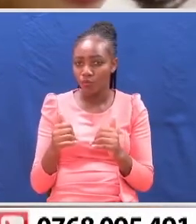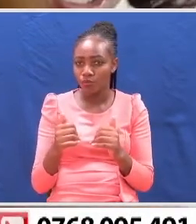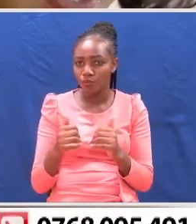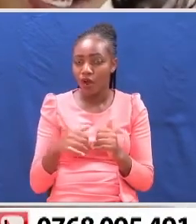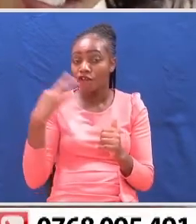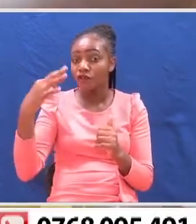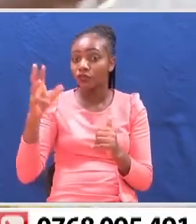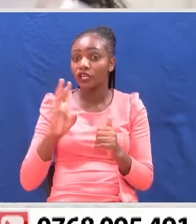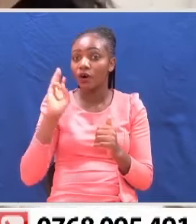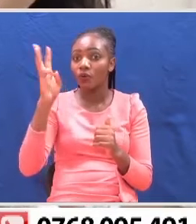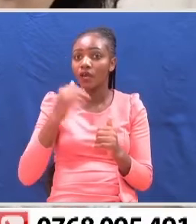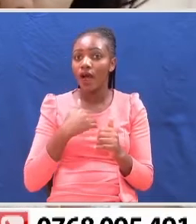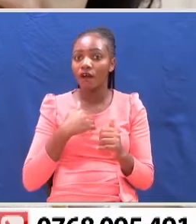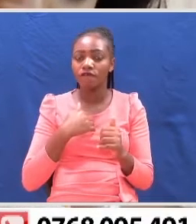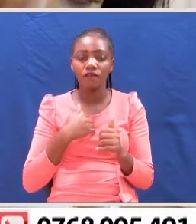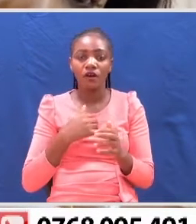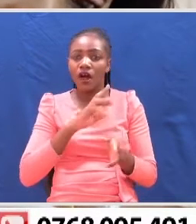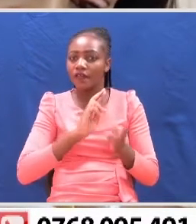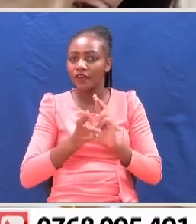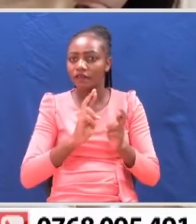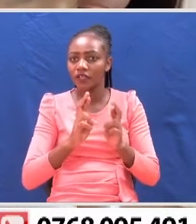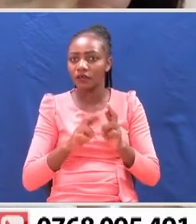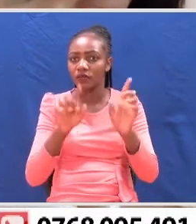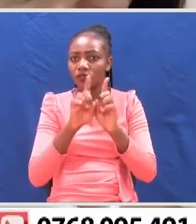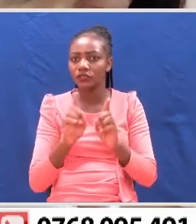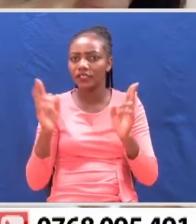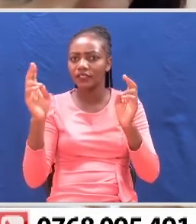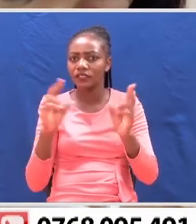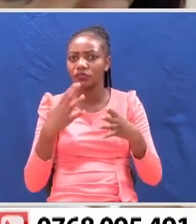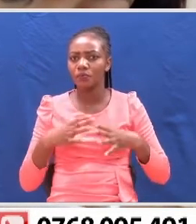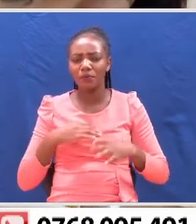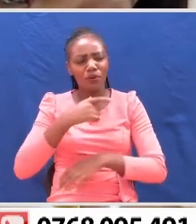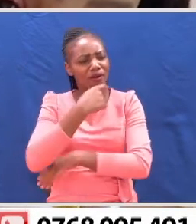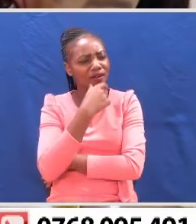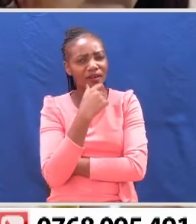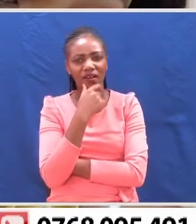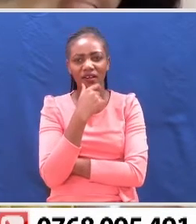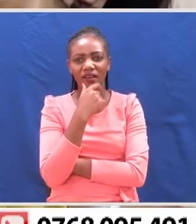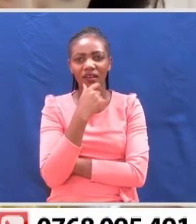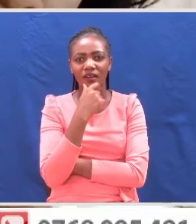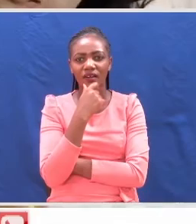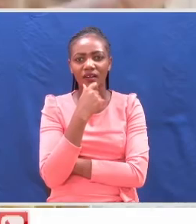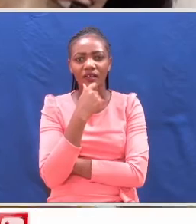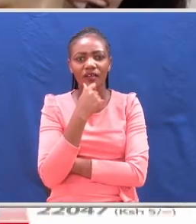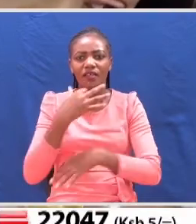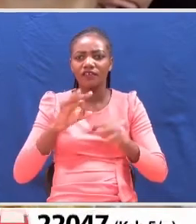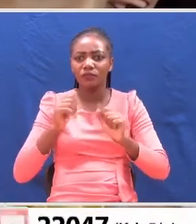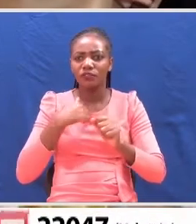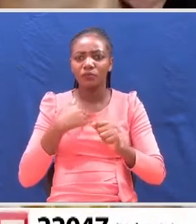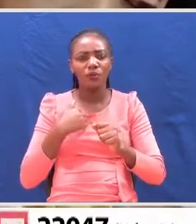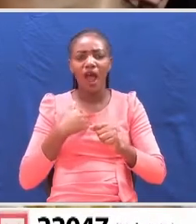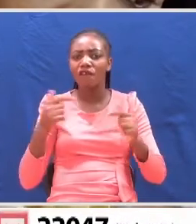na endapo itafanyika. Hili ni swali ambalo wengi wanashangaa, na kutakuwepo na kiongozi wa